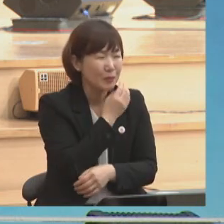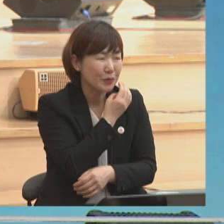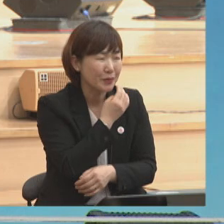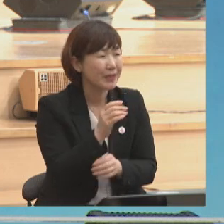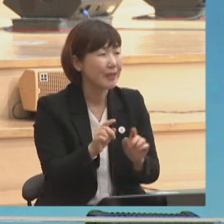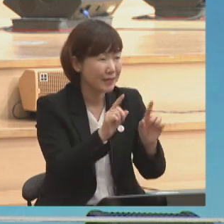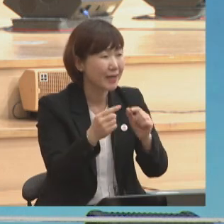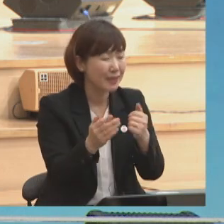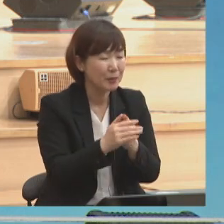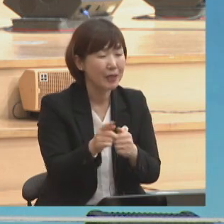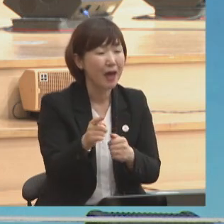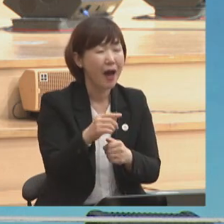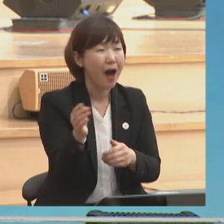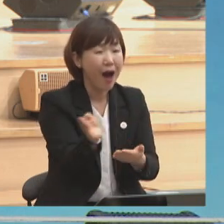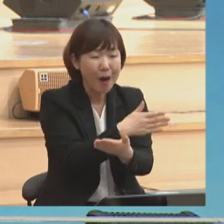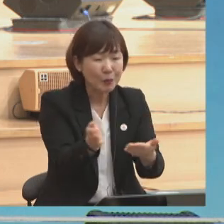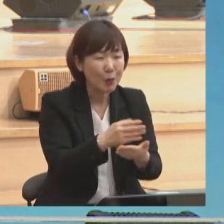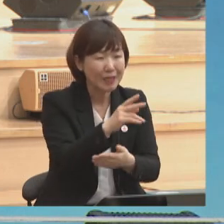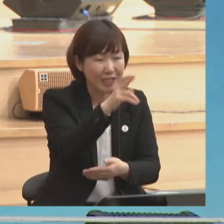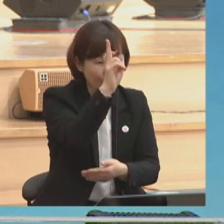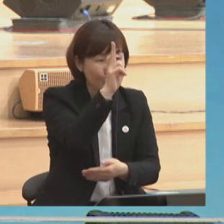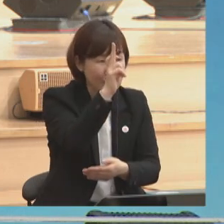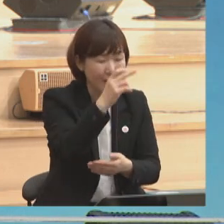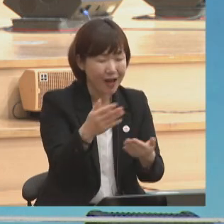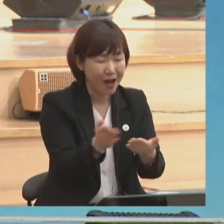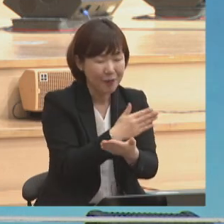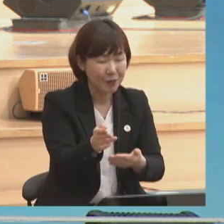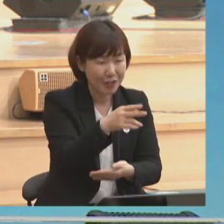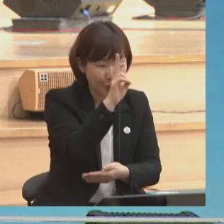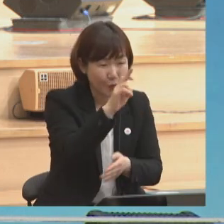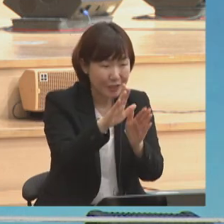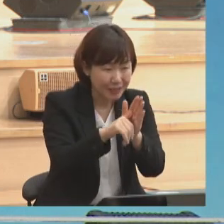정오에 살아야 되니까 도둑 모양으로